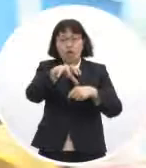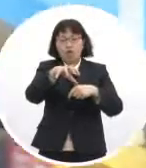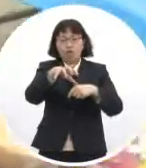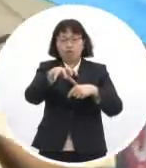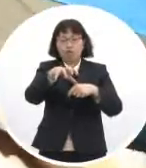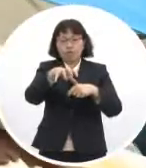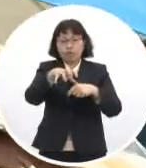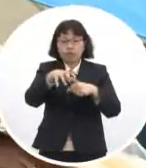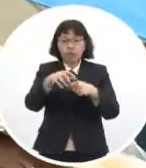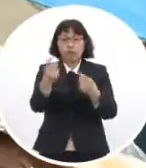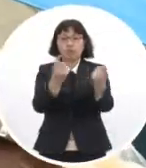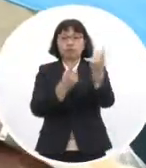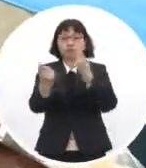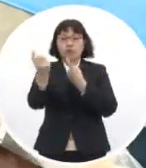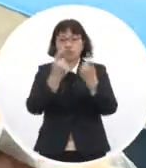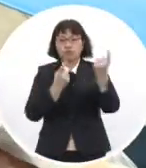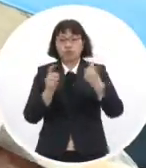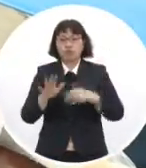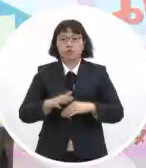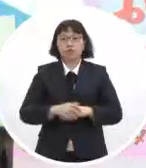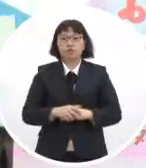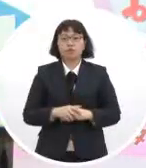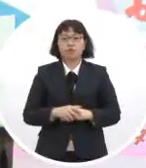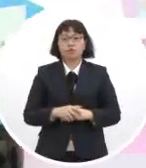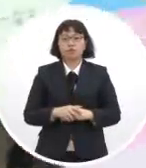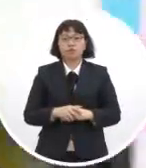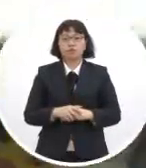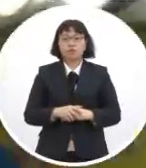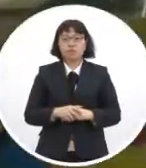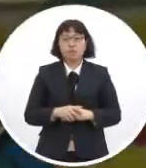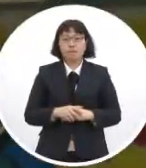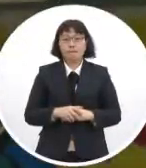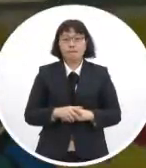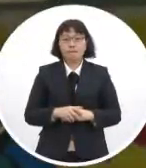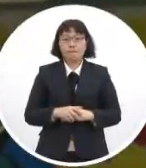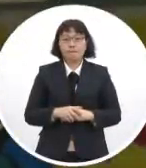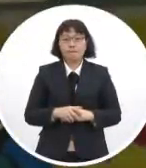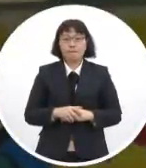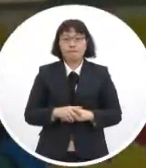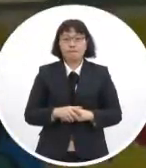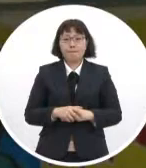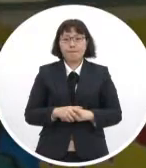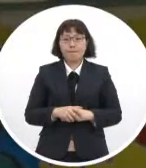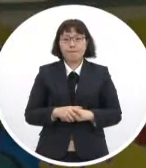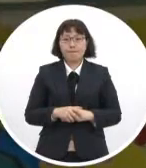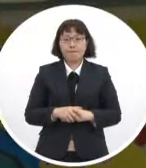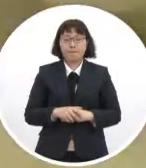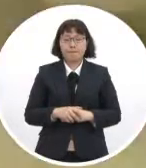そのファンが集まりました。